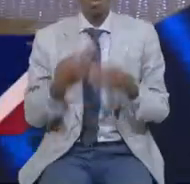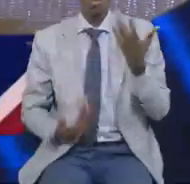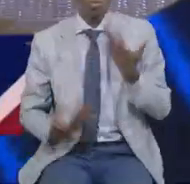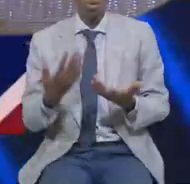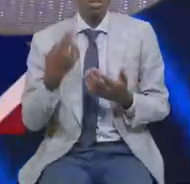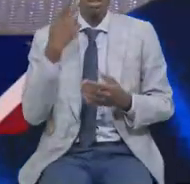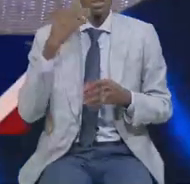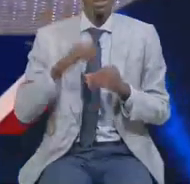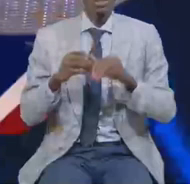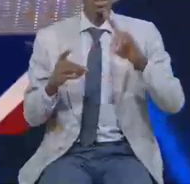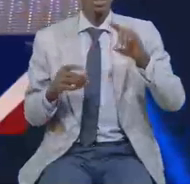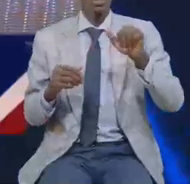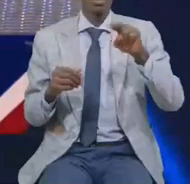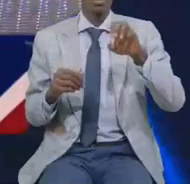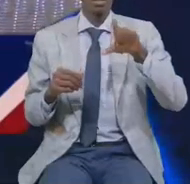versets 16 et 17.